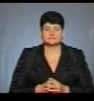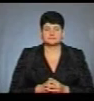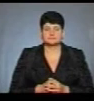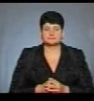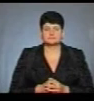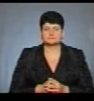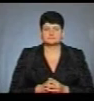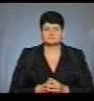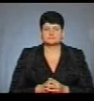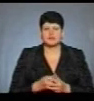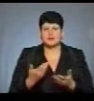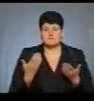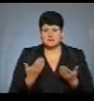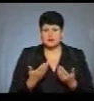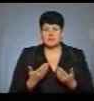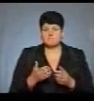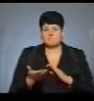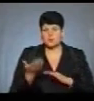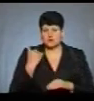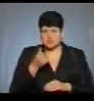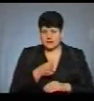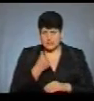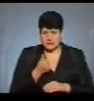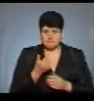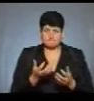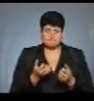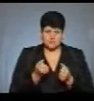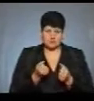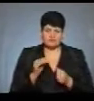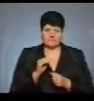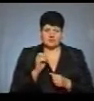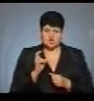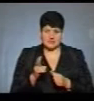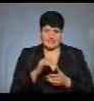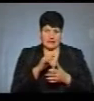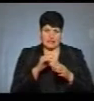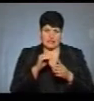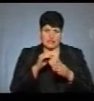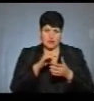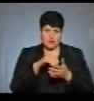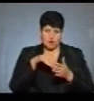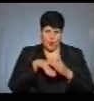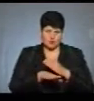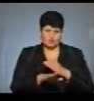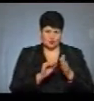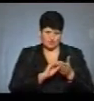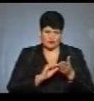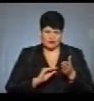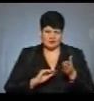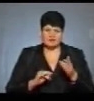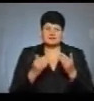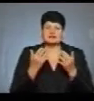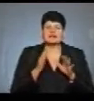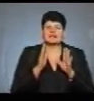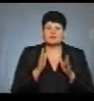Так. Слухаємося. Ми пройшли рік, получали в ЖЕКу всі роздруківки. Скільки там, знаєте, оце